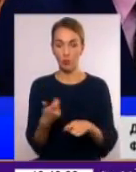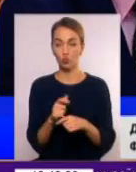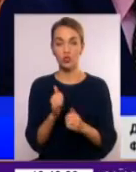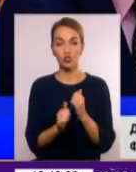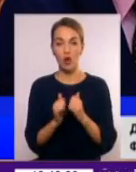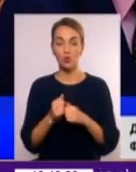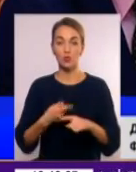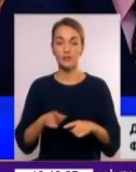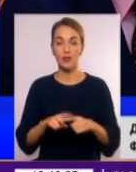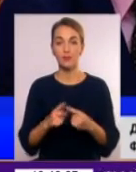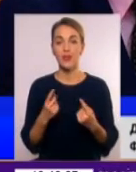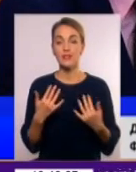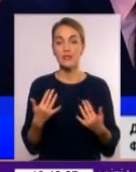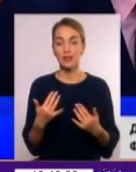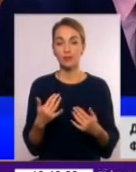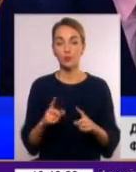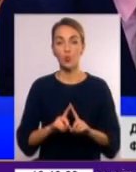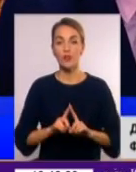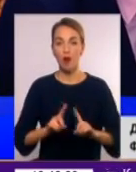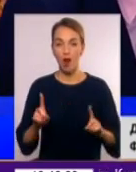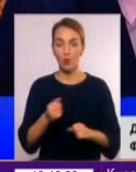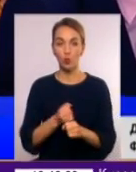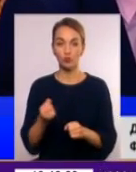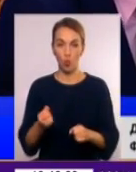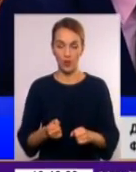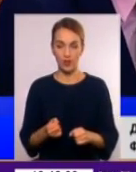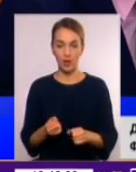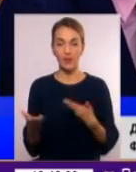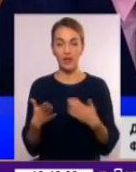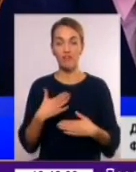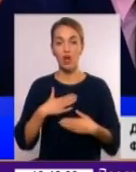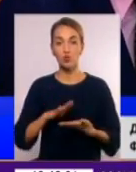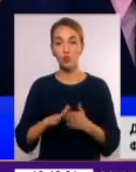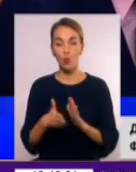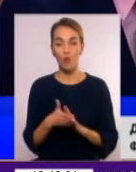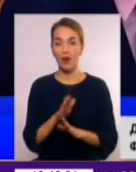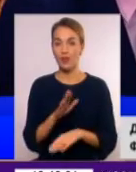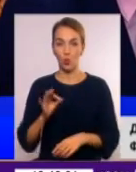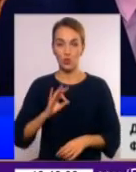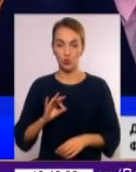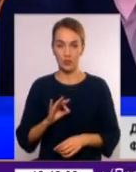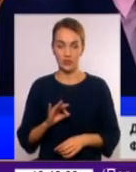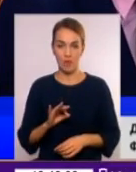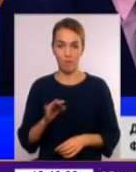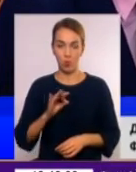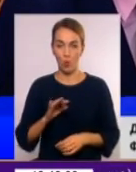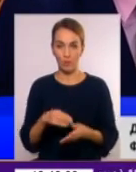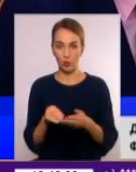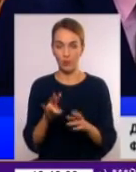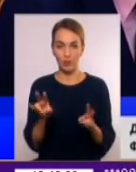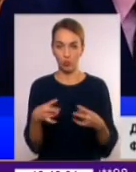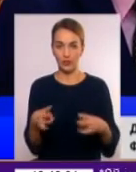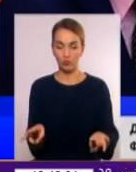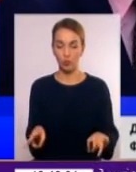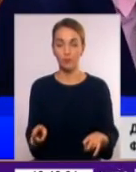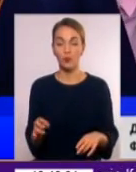це настільки унікальне озброєння, яке в наших умовах воно не користується попитом і воно не потрібно. Да?